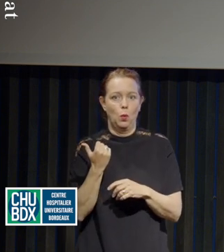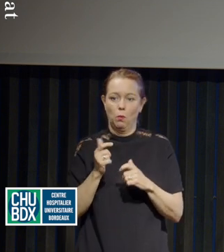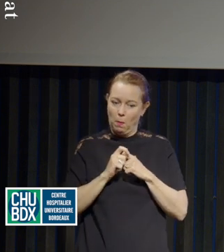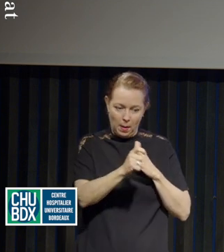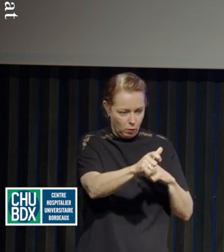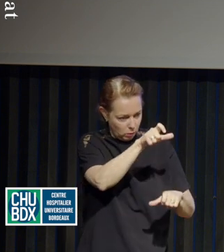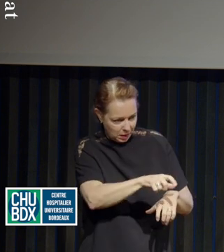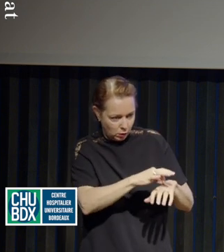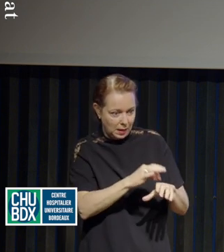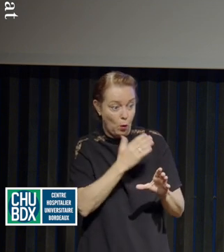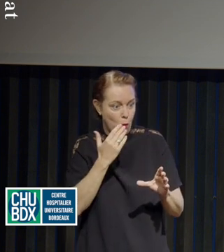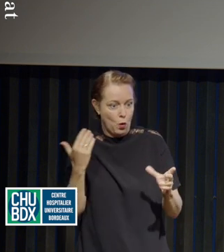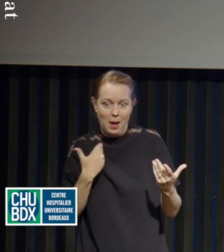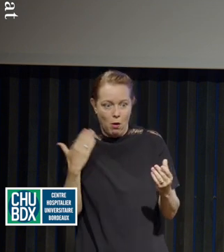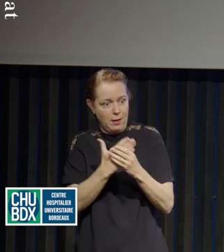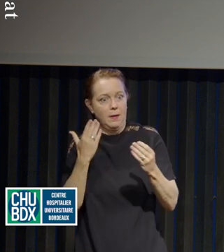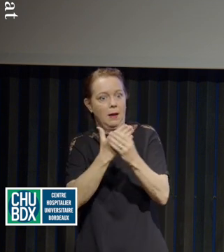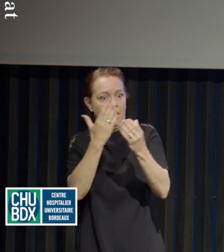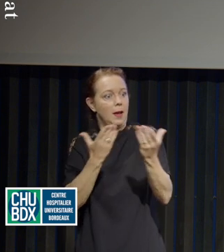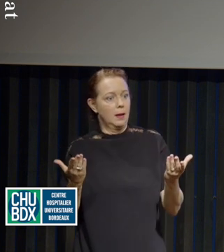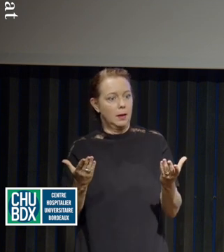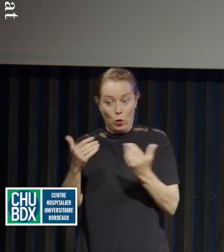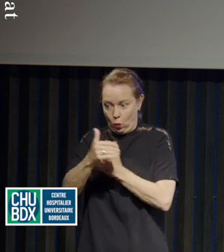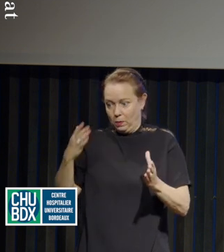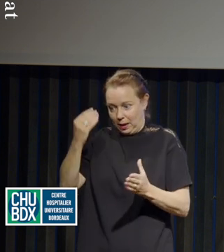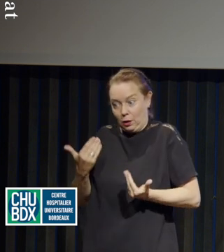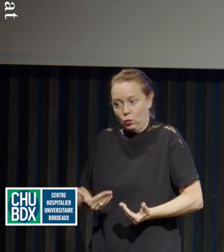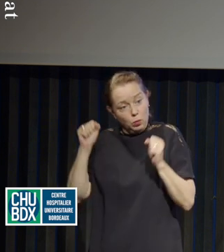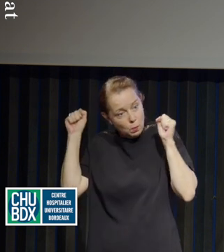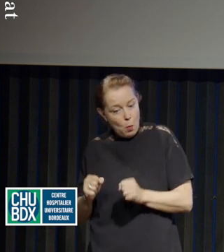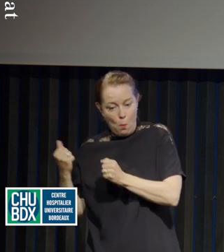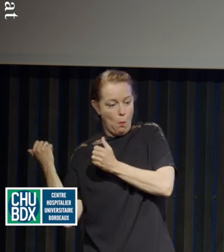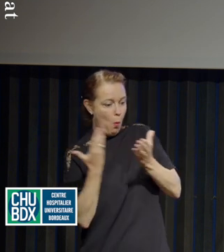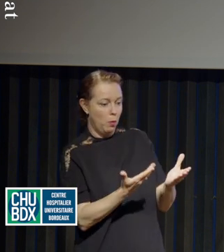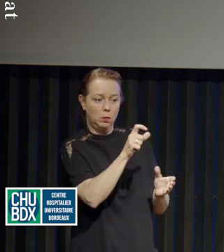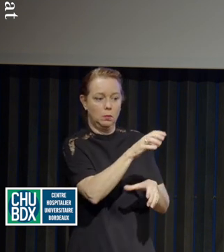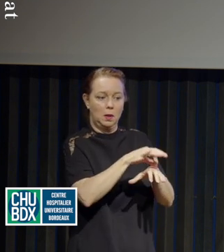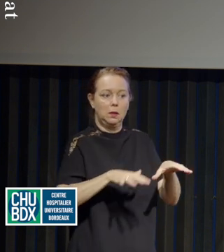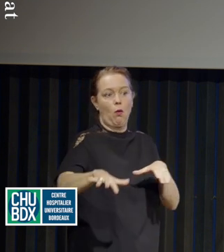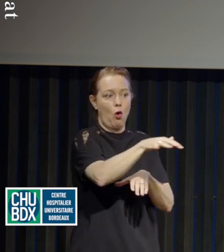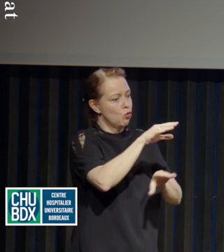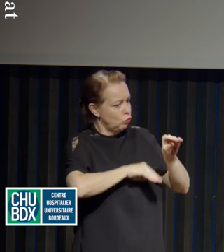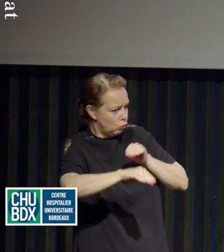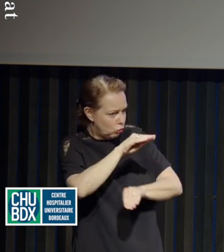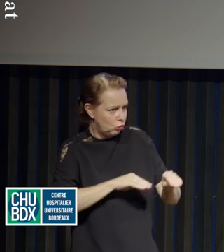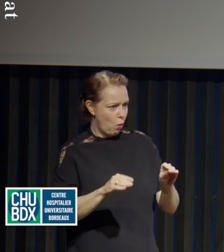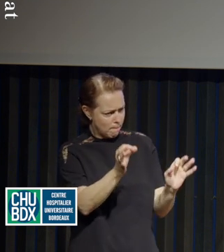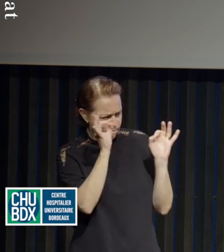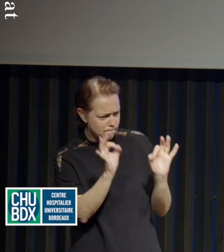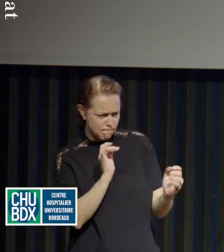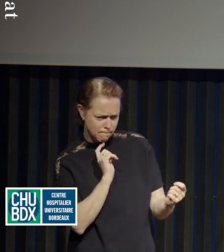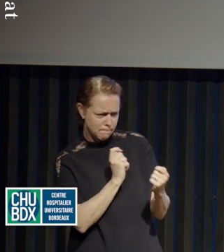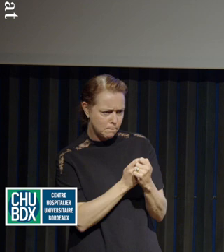des patients. Ainsi, la psychiatrie est aujourd'hui en mesure de proposer aux patients des soins de précision